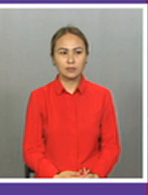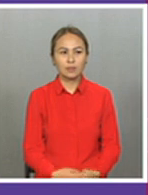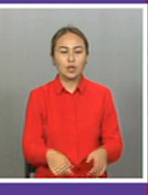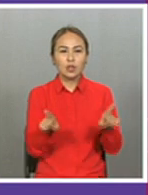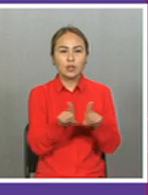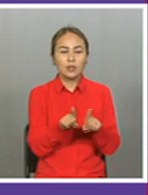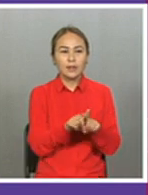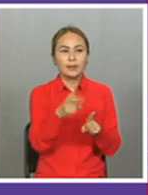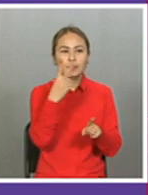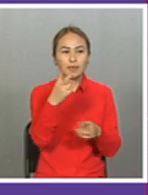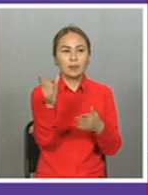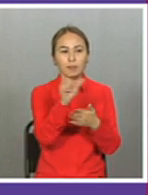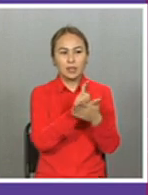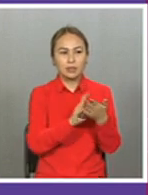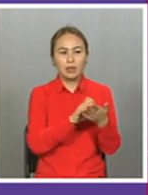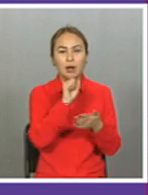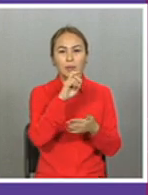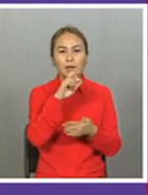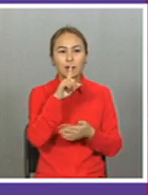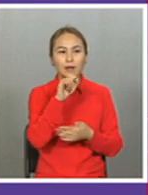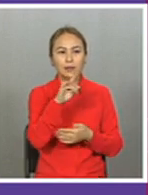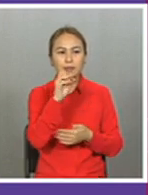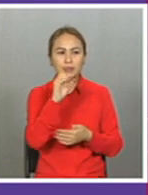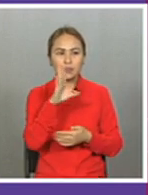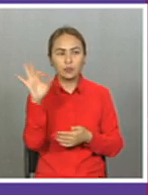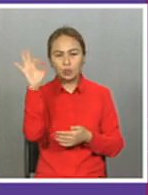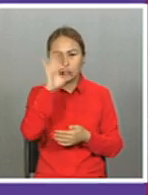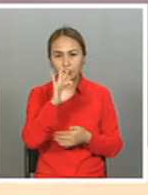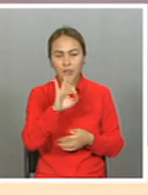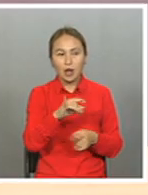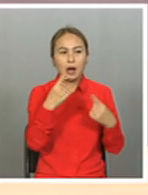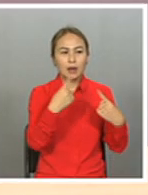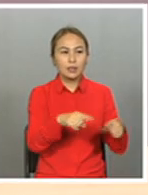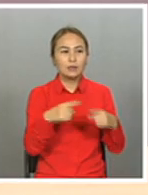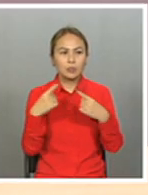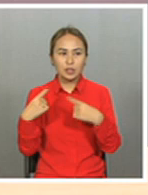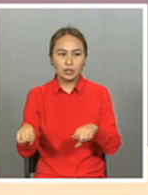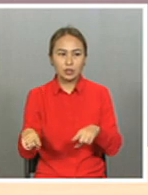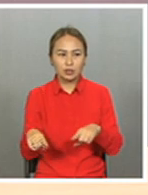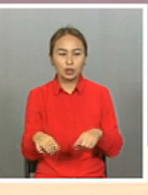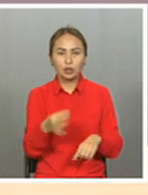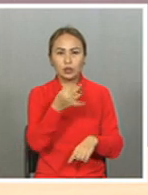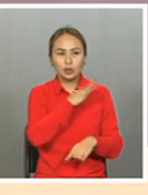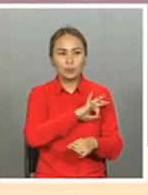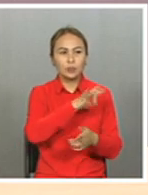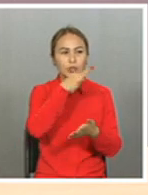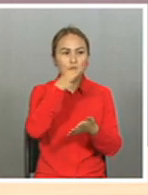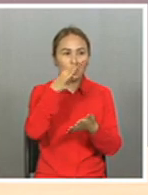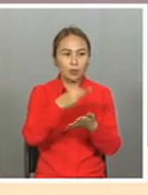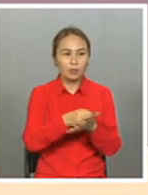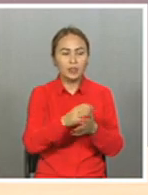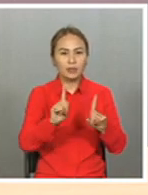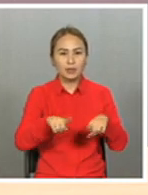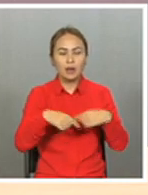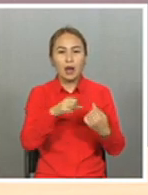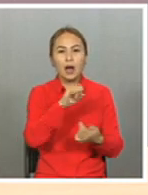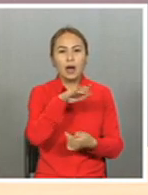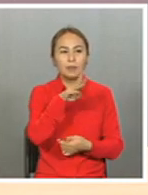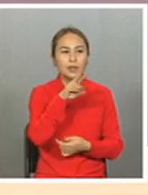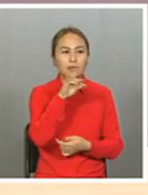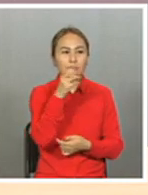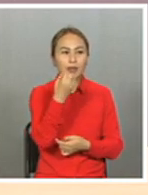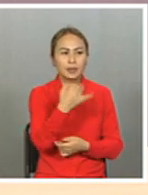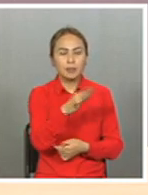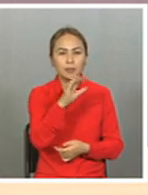Ұқсастығы екі мәтінде Әбілхан Қастеев туралы. Айырмашылығы ұтымды жауап мәтіні